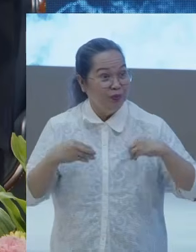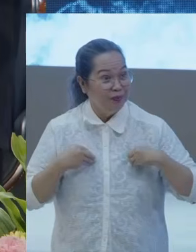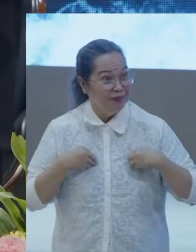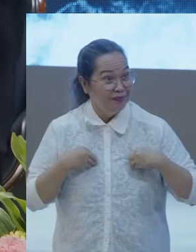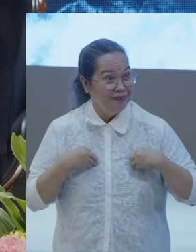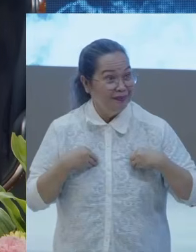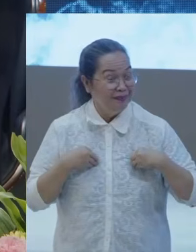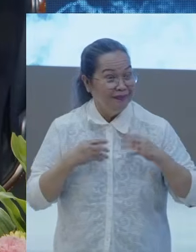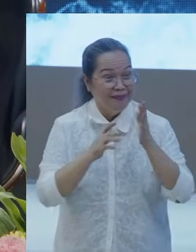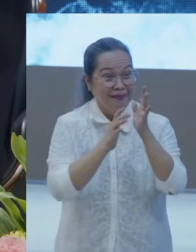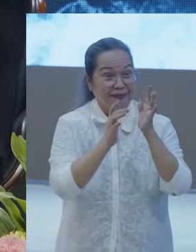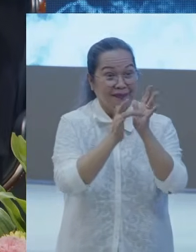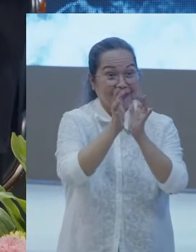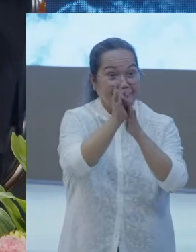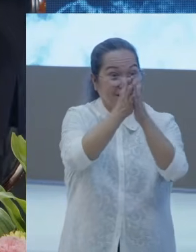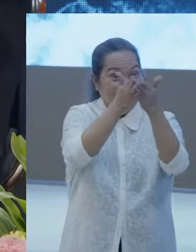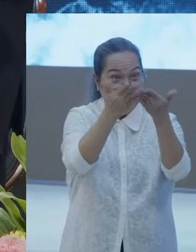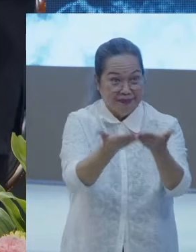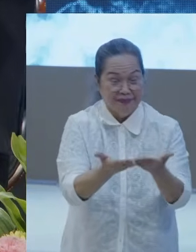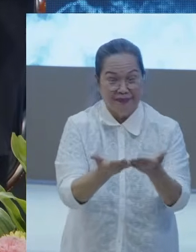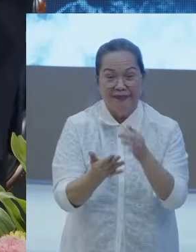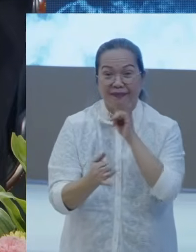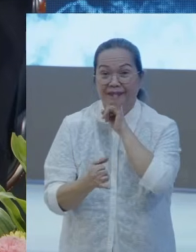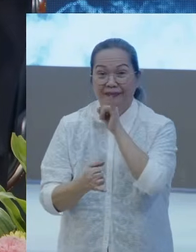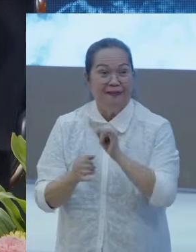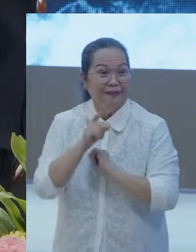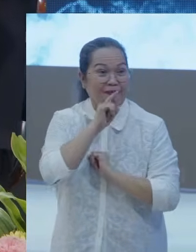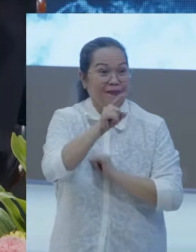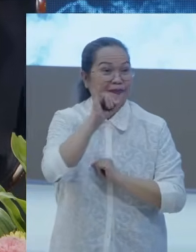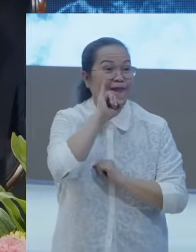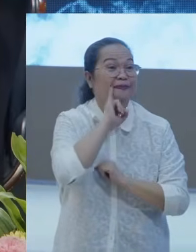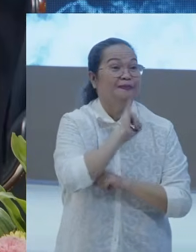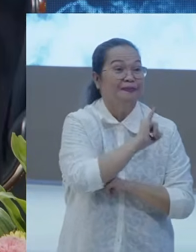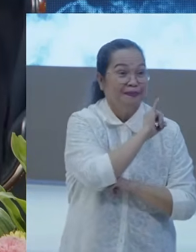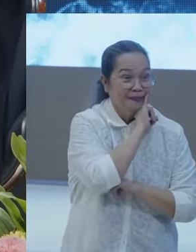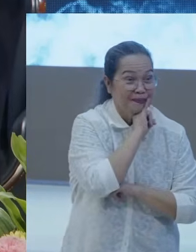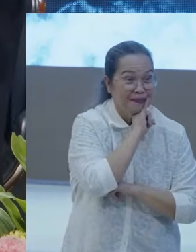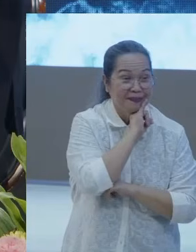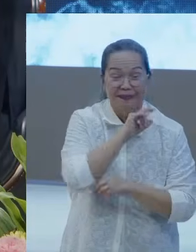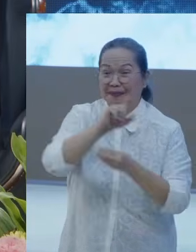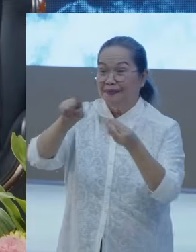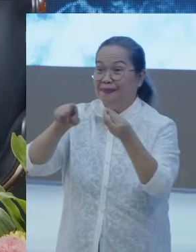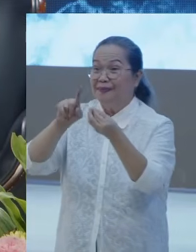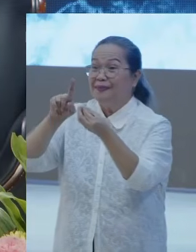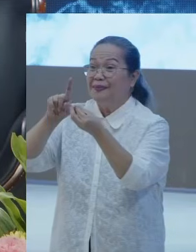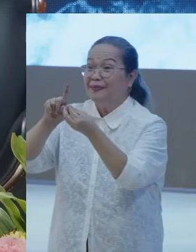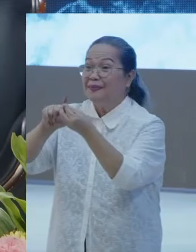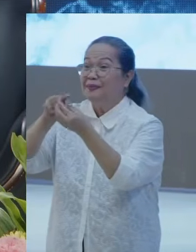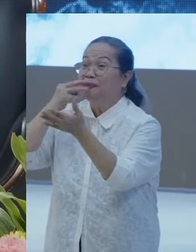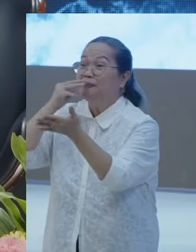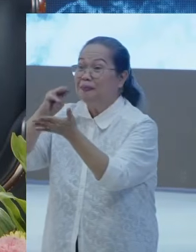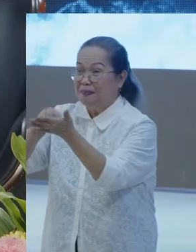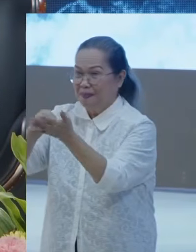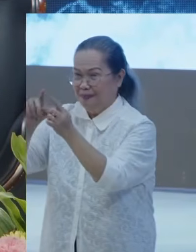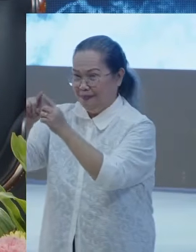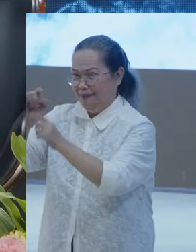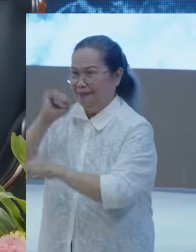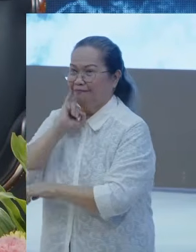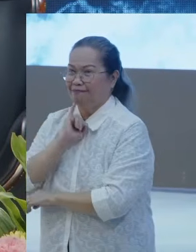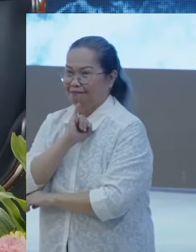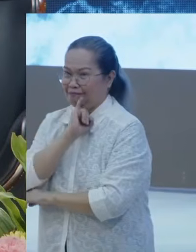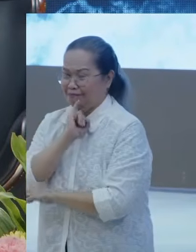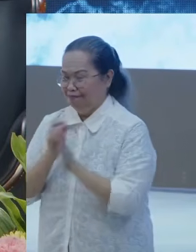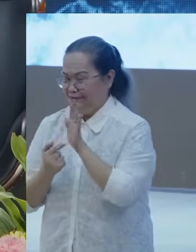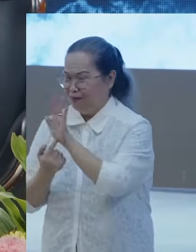nitong aklat na ito, ay ang Israel. Kasi ito ay mensahe para sa Israel. Para ipakita